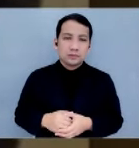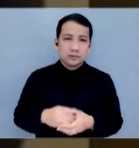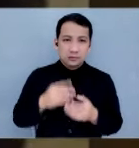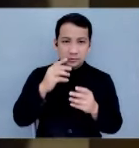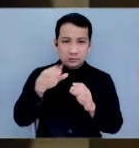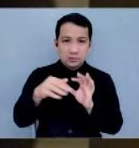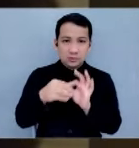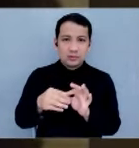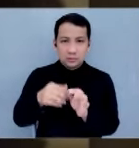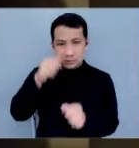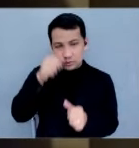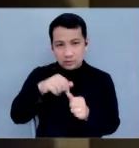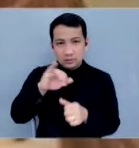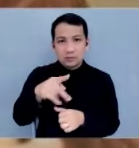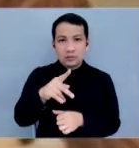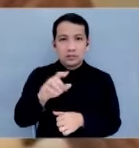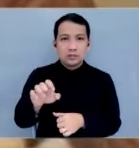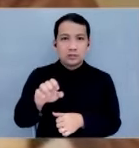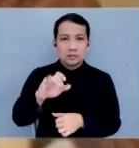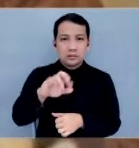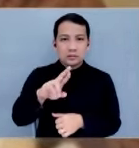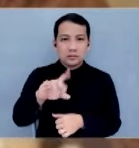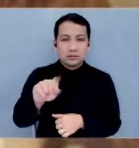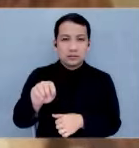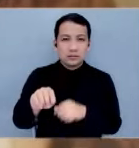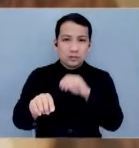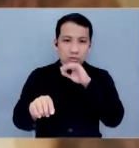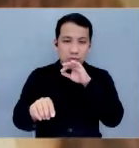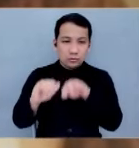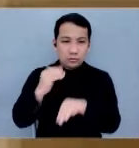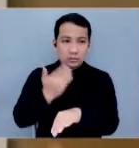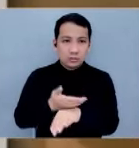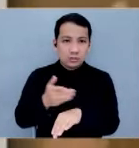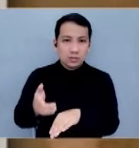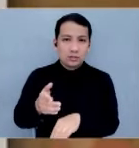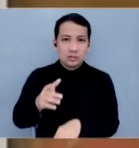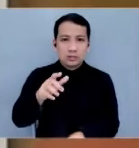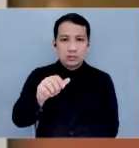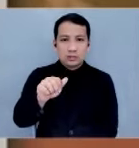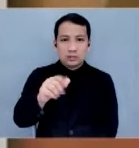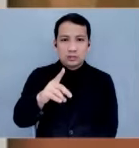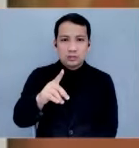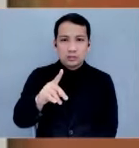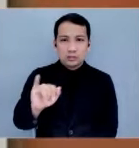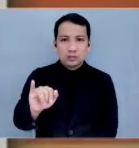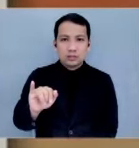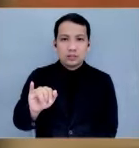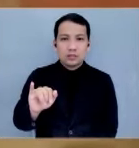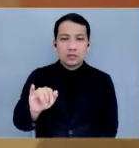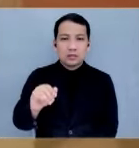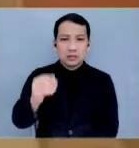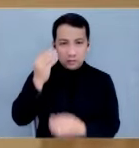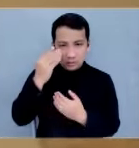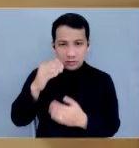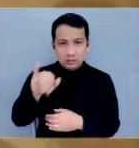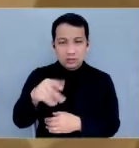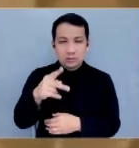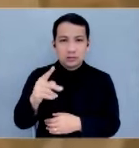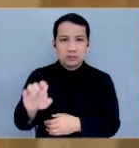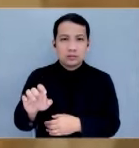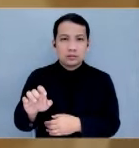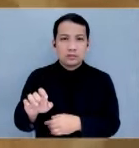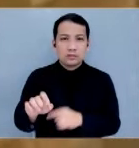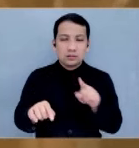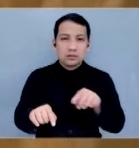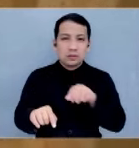ni Jake Ejercito ang yumaong lola ng kanyang anak kay Andy. Sa caption, sinabi ni Jake na isang pagiging lola